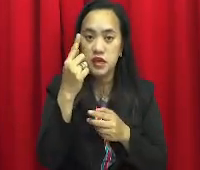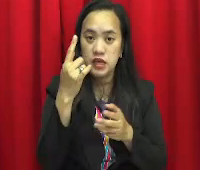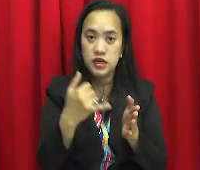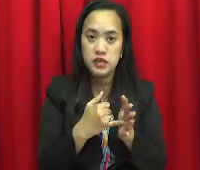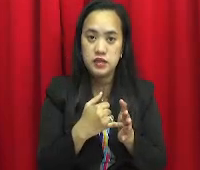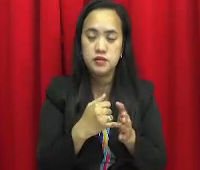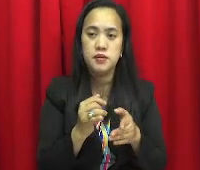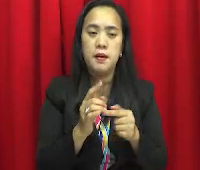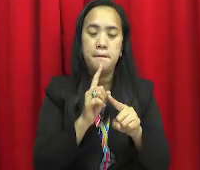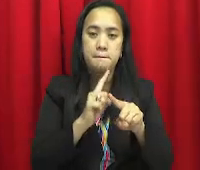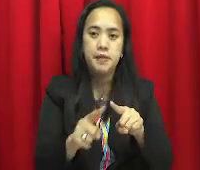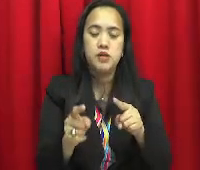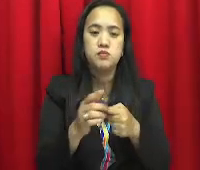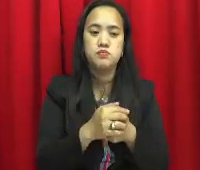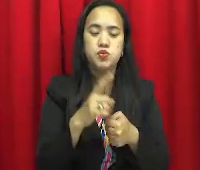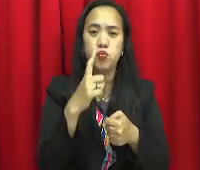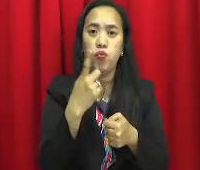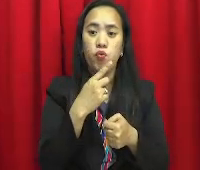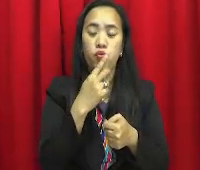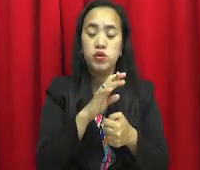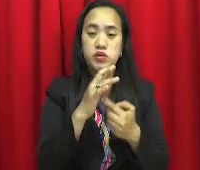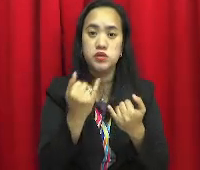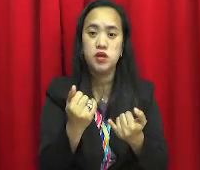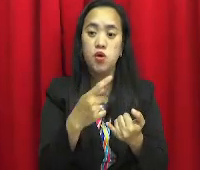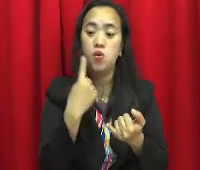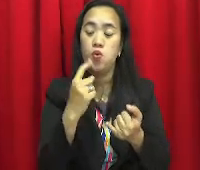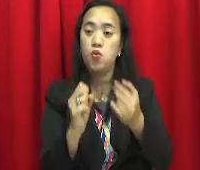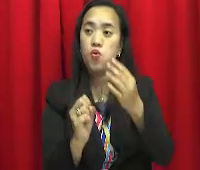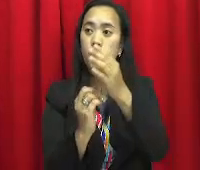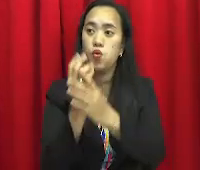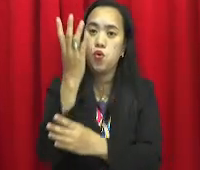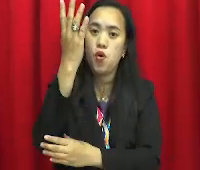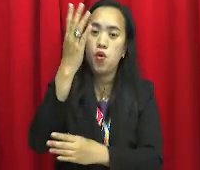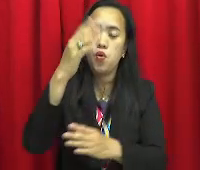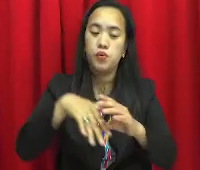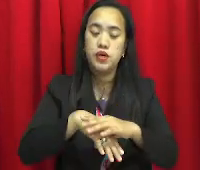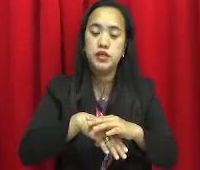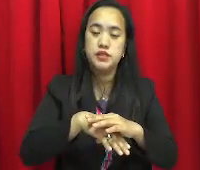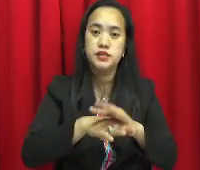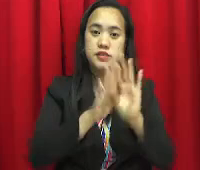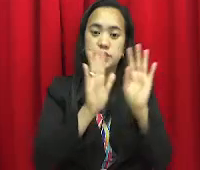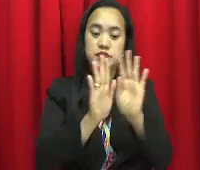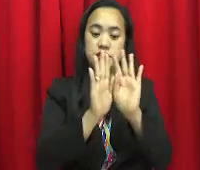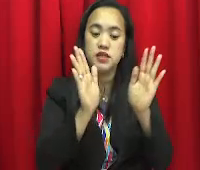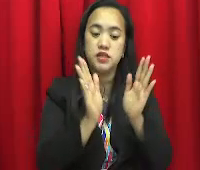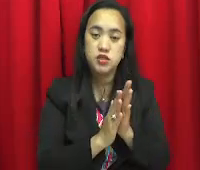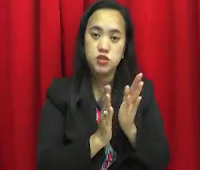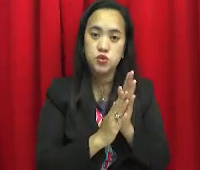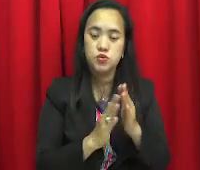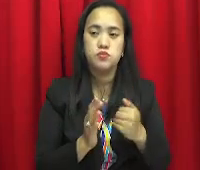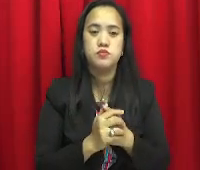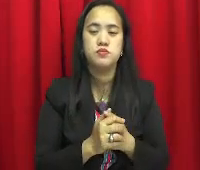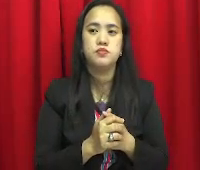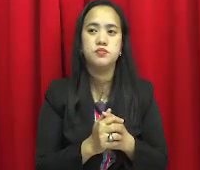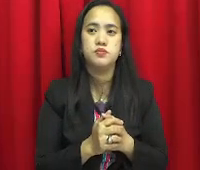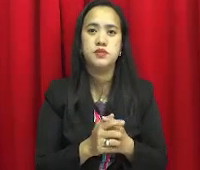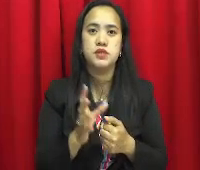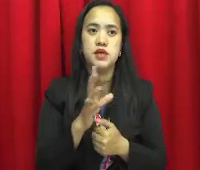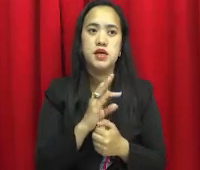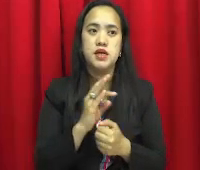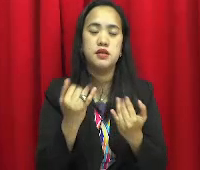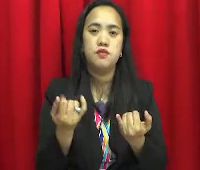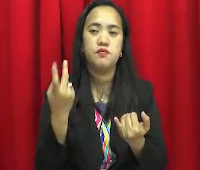ngayon, kung sino pa yung lumaki sa mga Sunday school, at ang mga asawa nyo ay mga bago